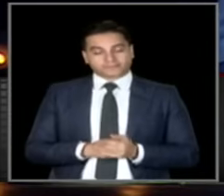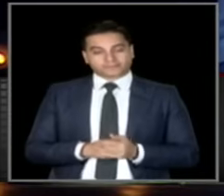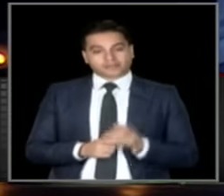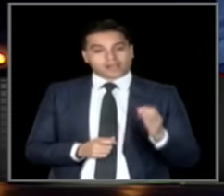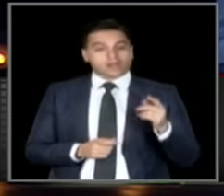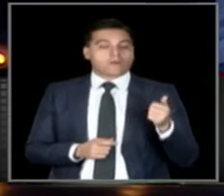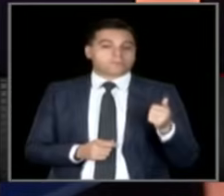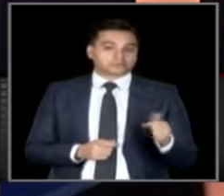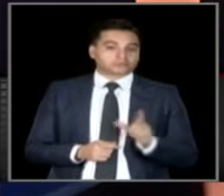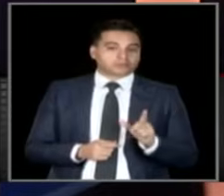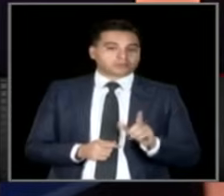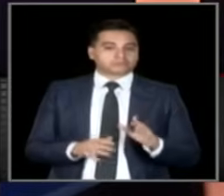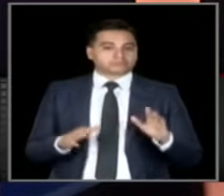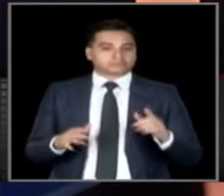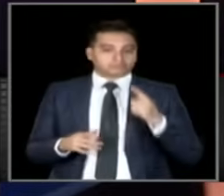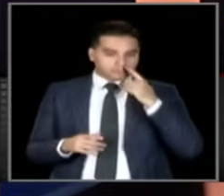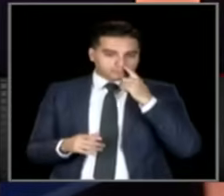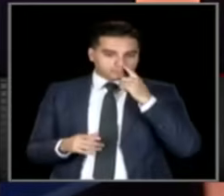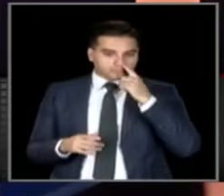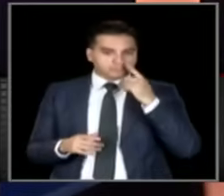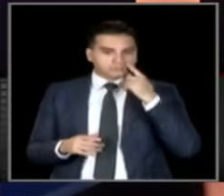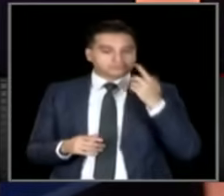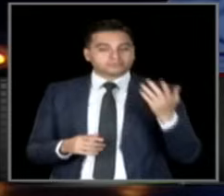الإجابة موجودة وصح. لا.